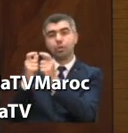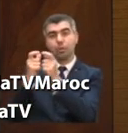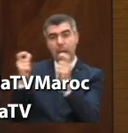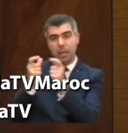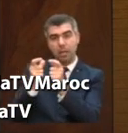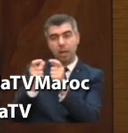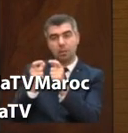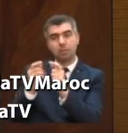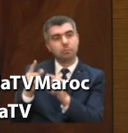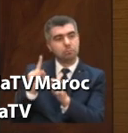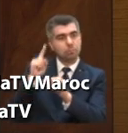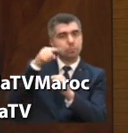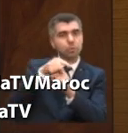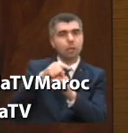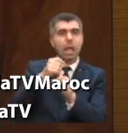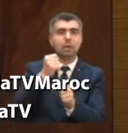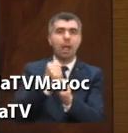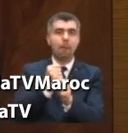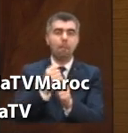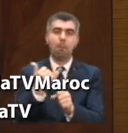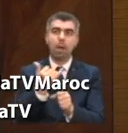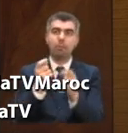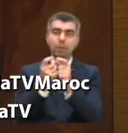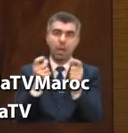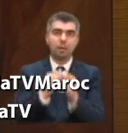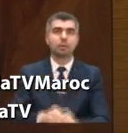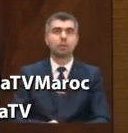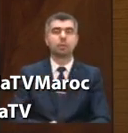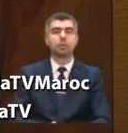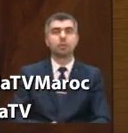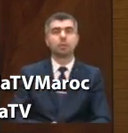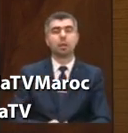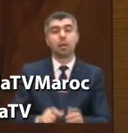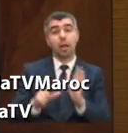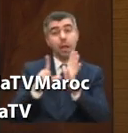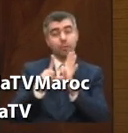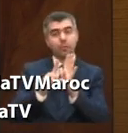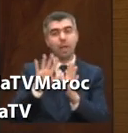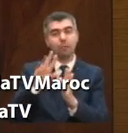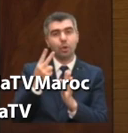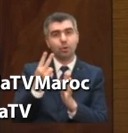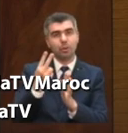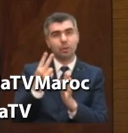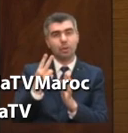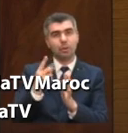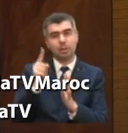النواب ان نقطه من بين النقط الاساسيه والمهمه اللي جا بها القانون ديال